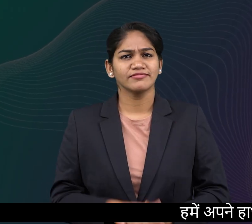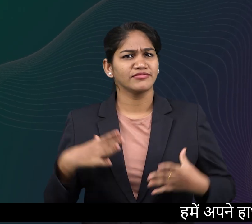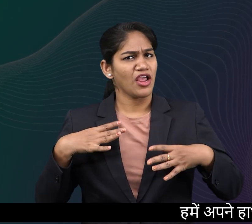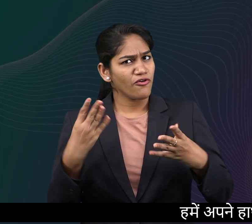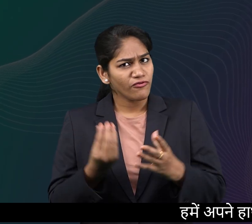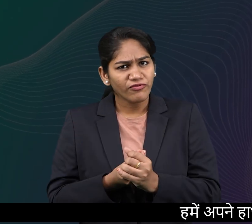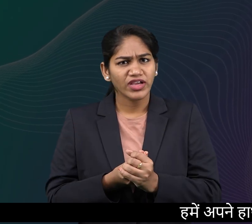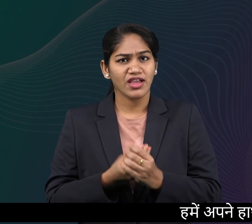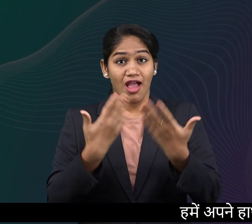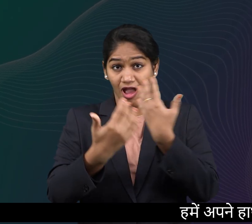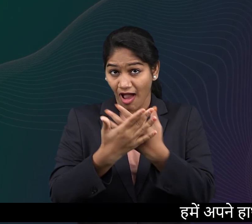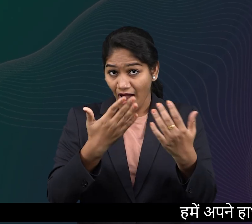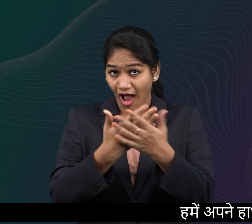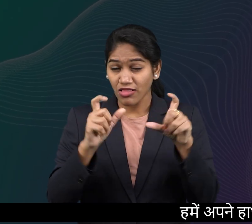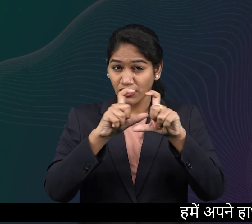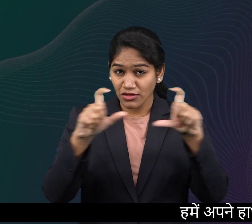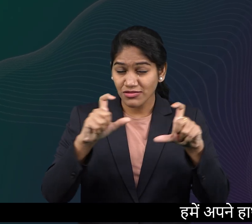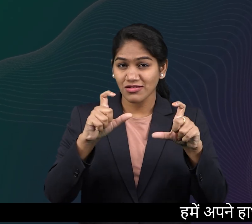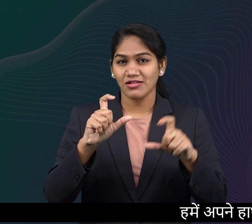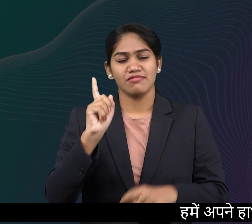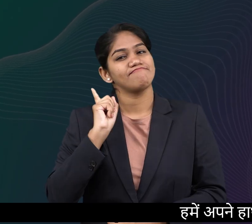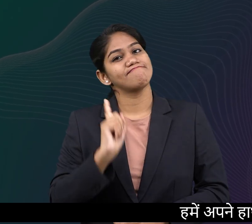हमें अपने हाथों को साफ रखना चाहिए।